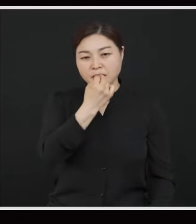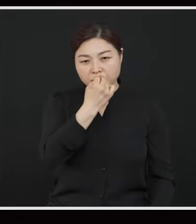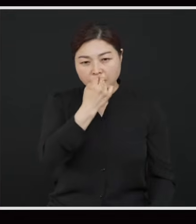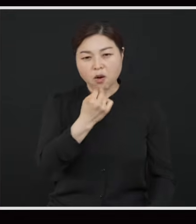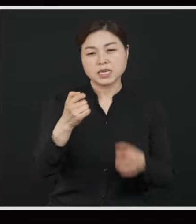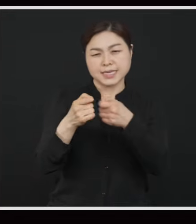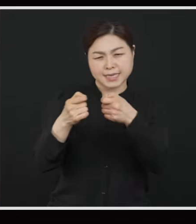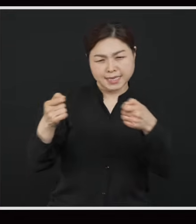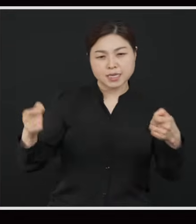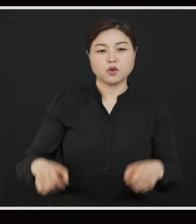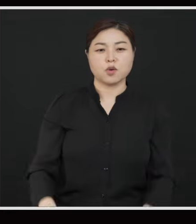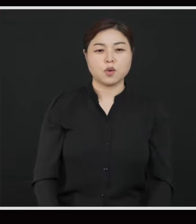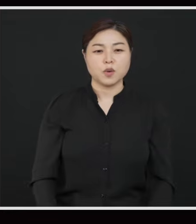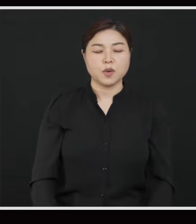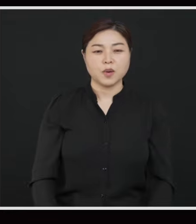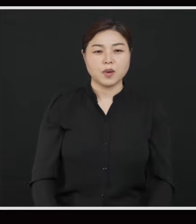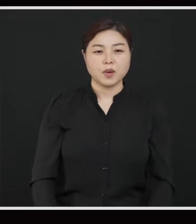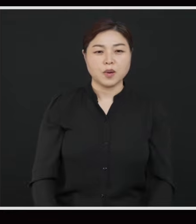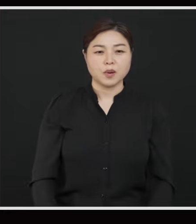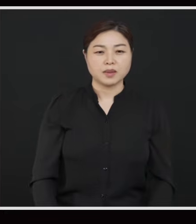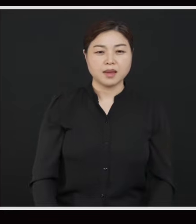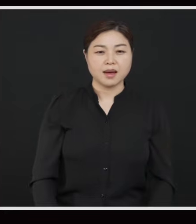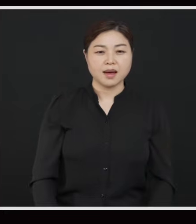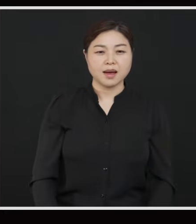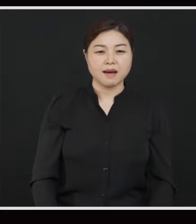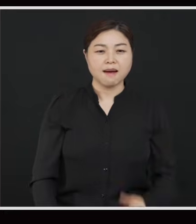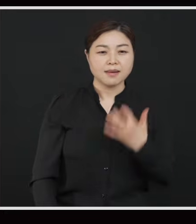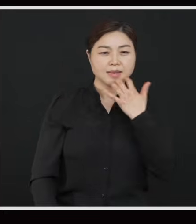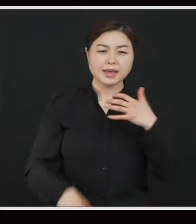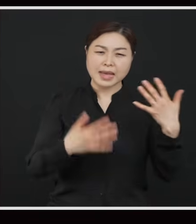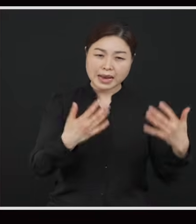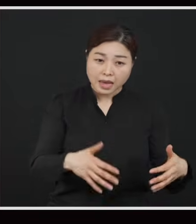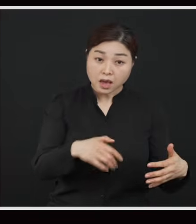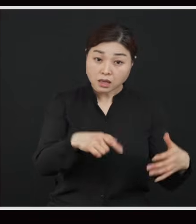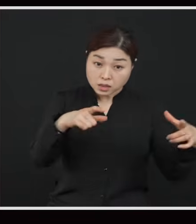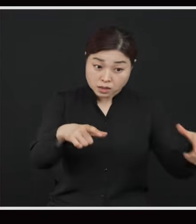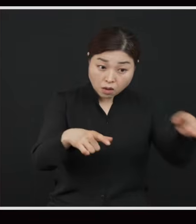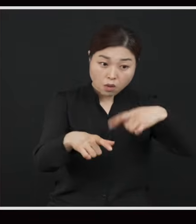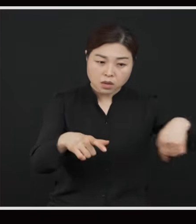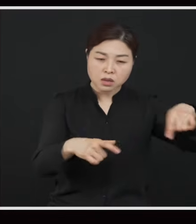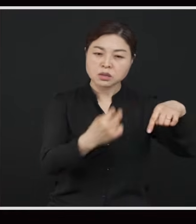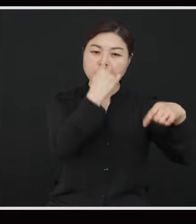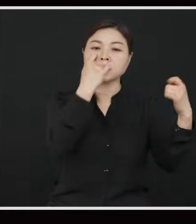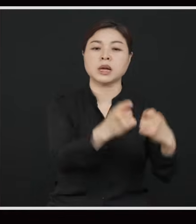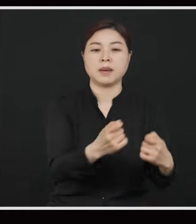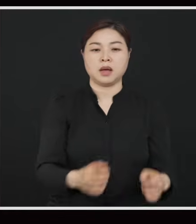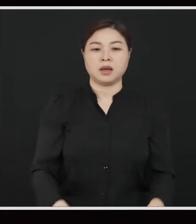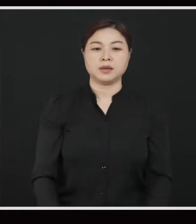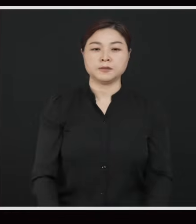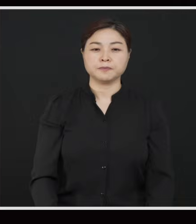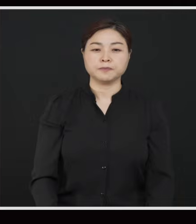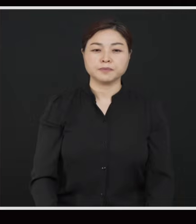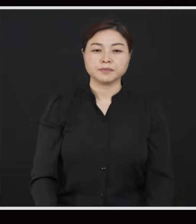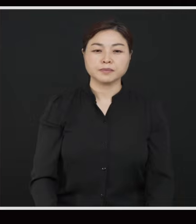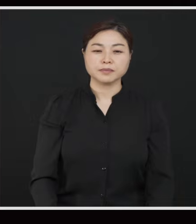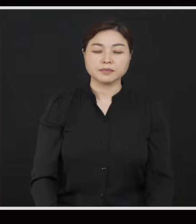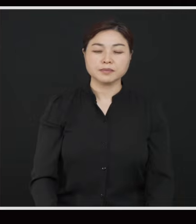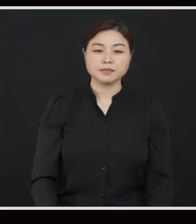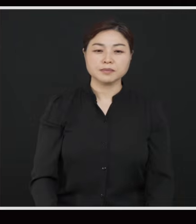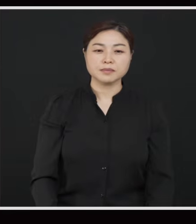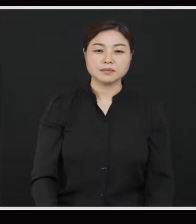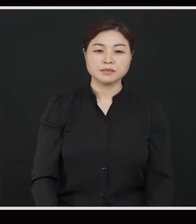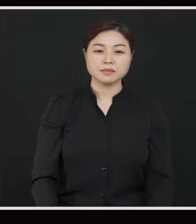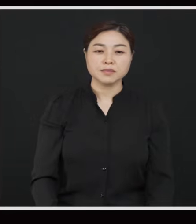긴 지역이고, 옅은 색으로 나타나는 지역이 기대 수명이 상대적으로 짧은 지역이에요. 그래서